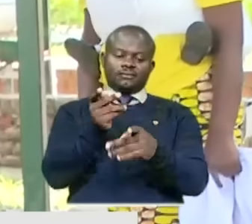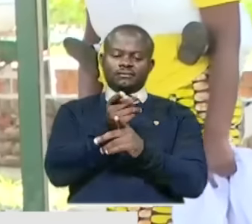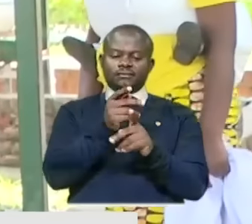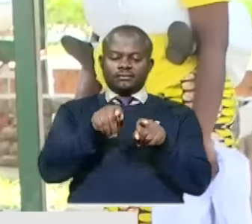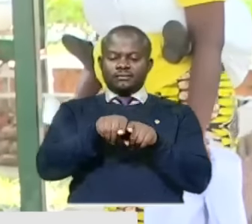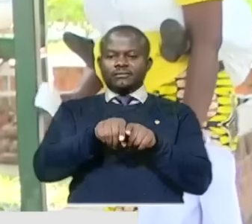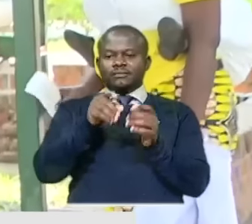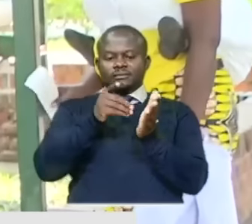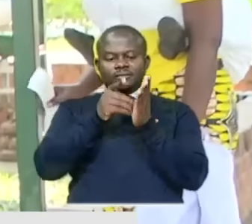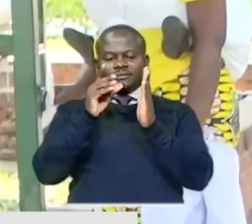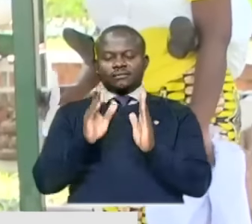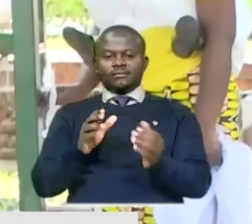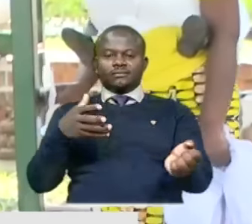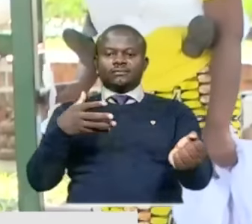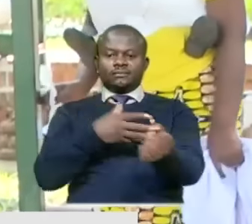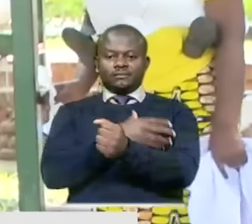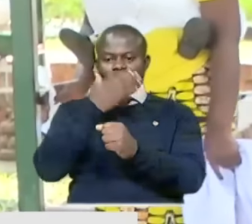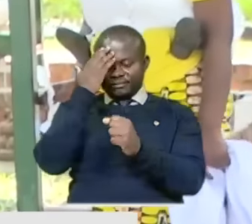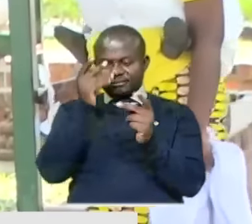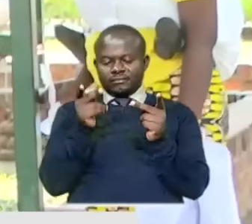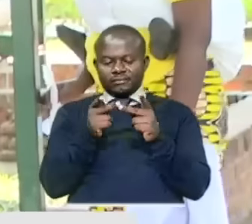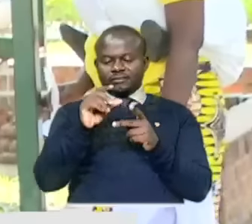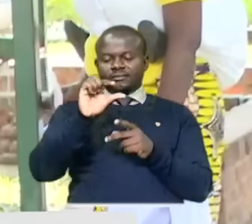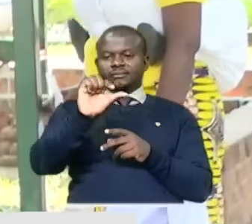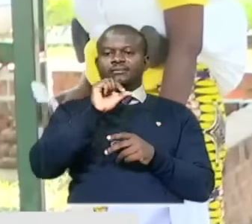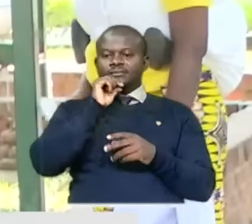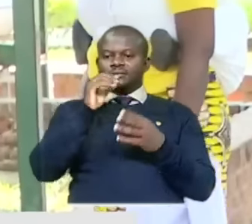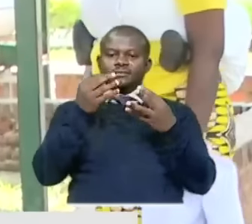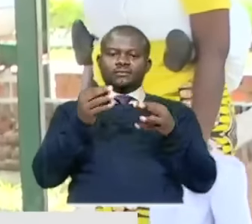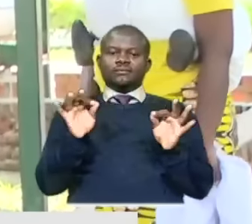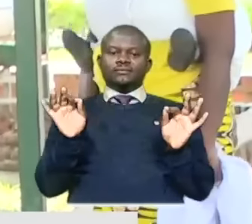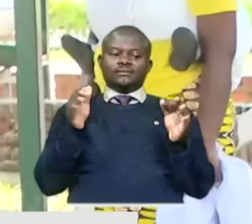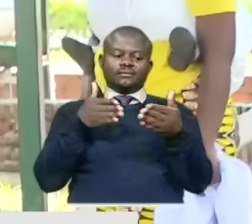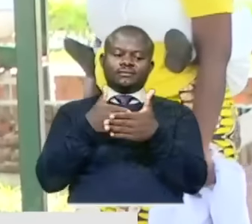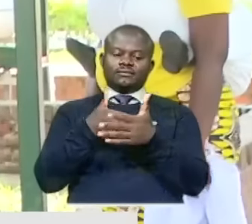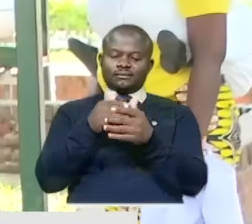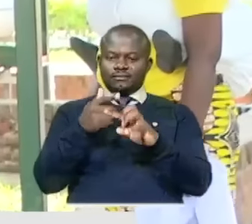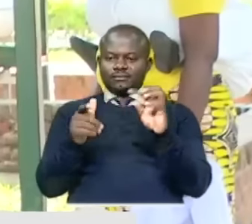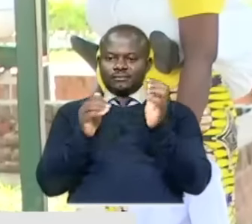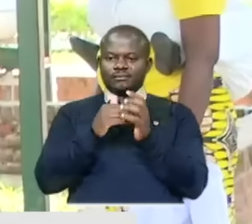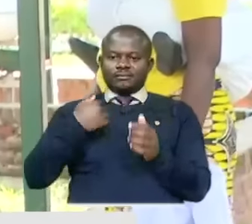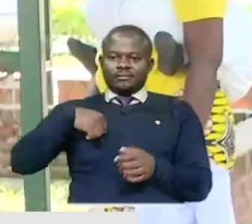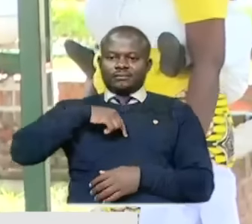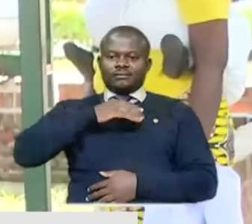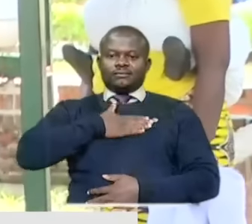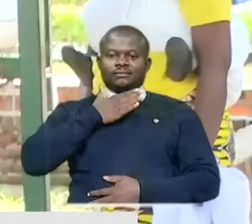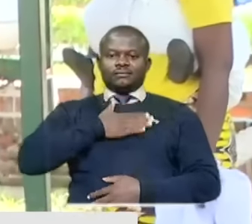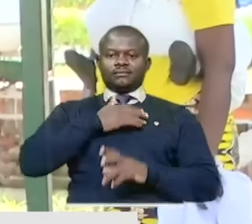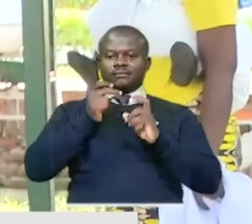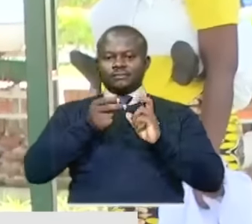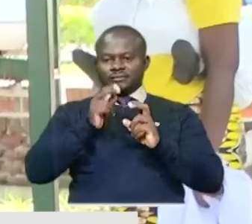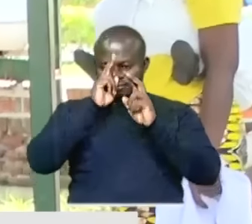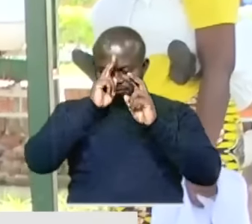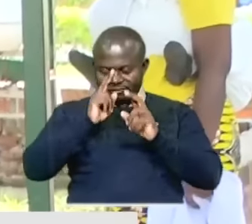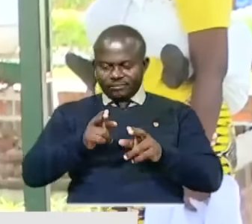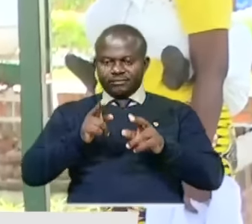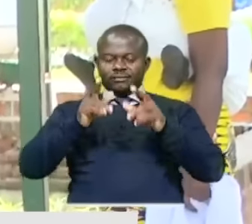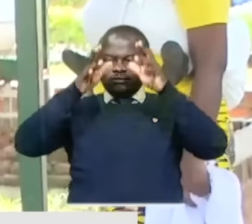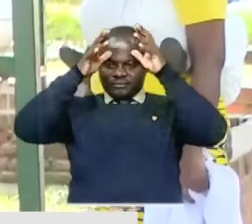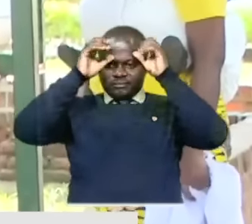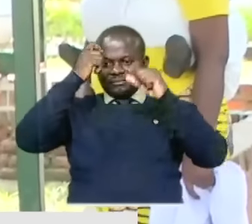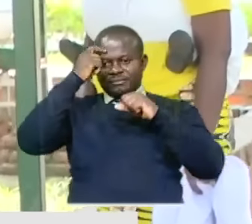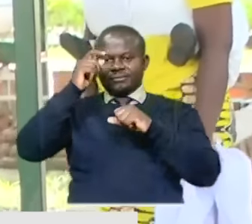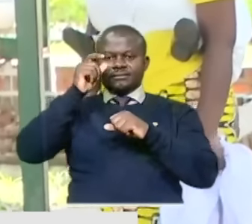nk'abaganga n'ubushobozi bikubera ahantu hato yatisanzuye bikaba angama, ariko twishimiye yuko umusaza Perezida Paul Kagame